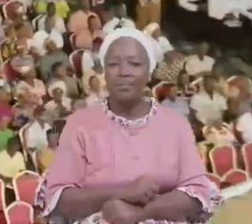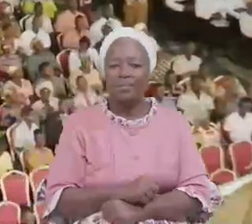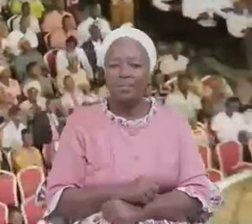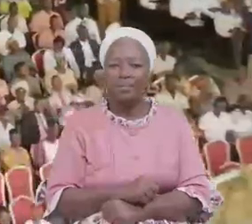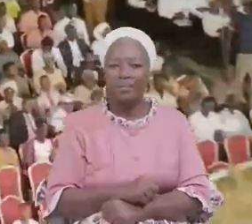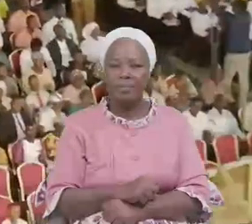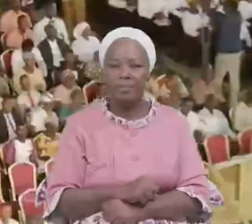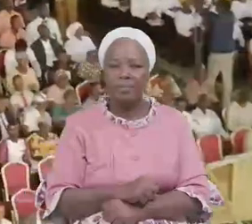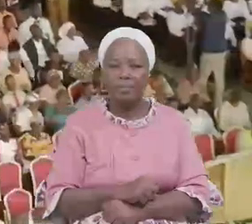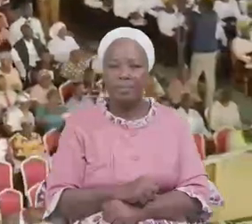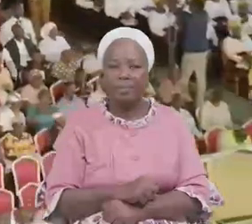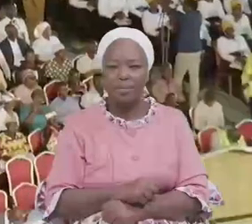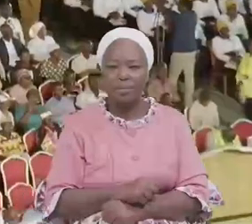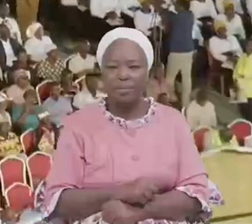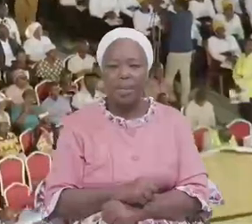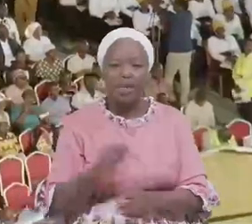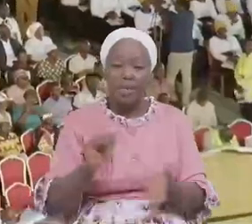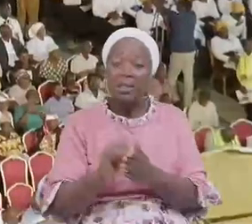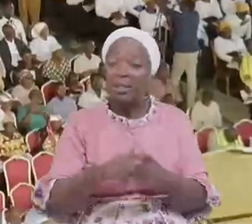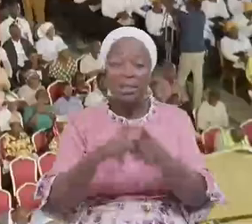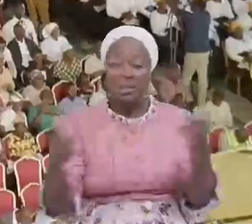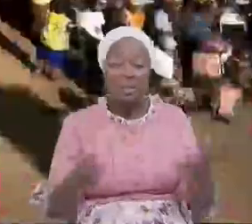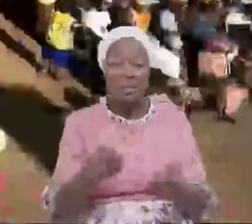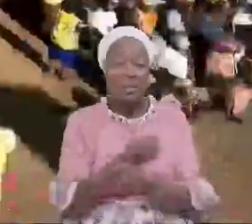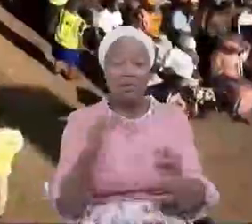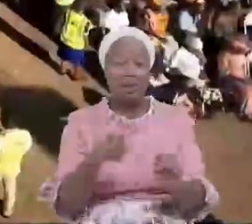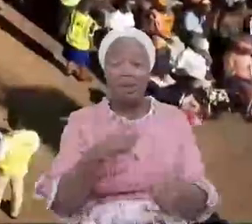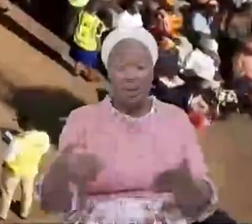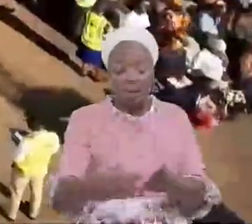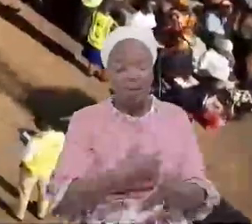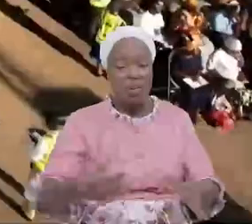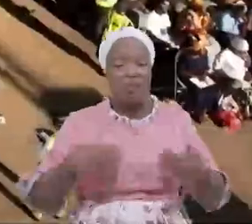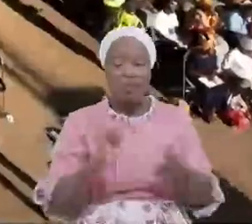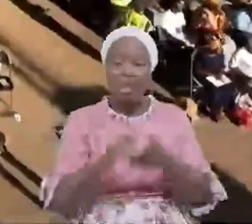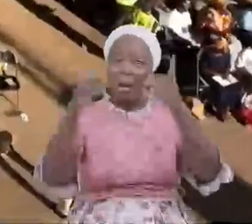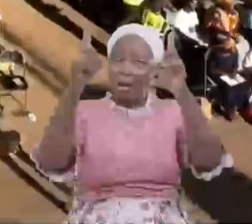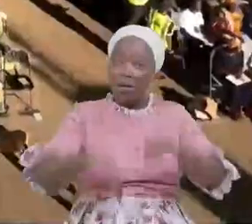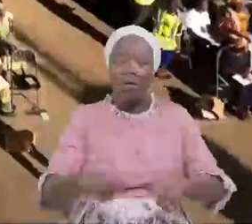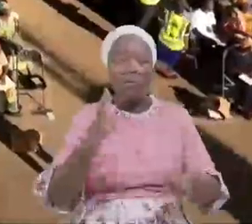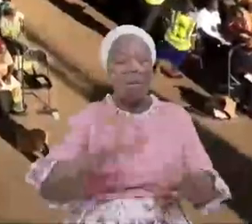Ça, c'est le profit de la rédemption.